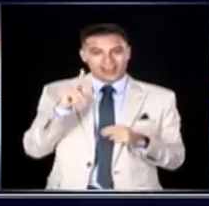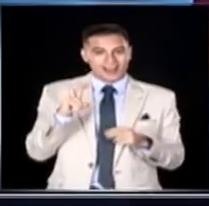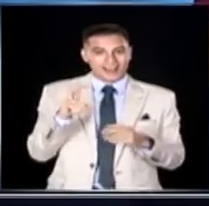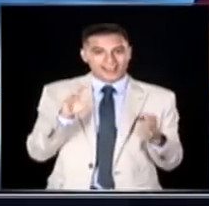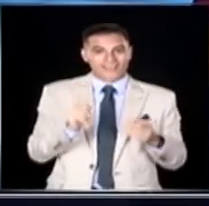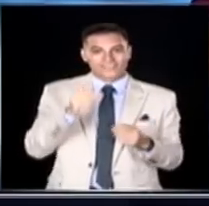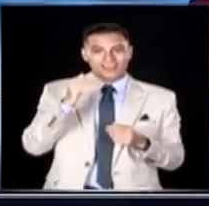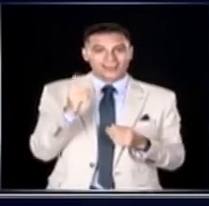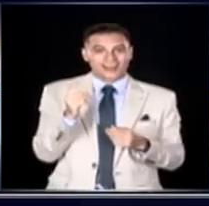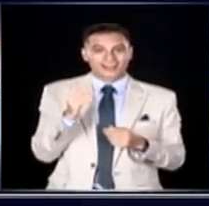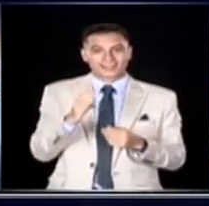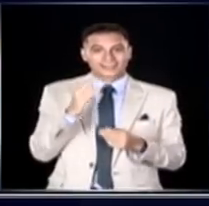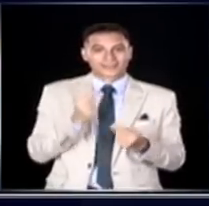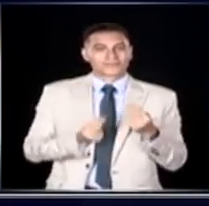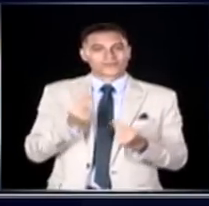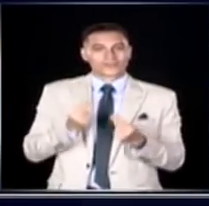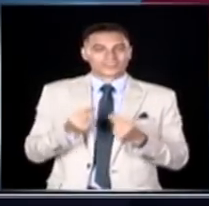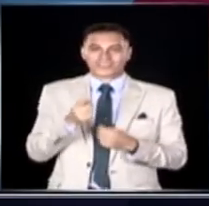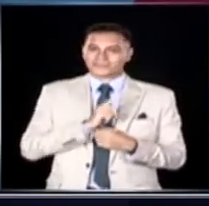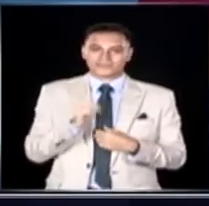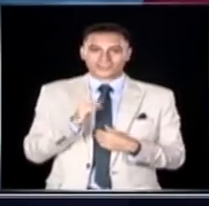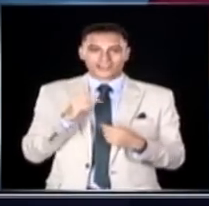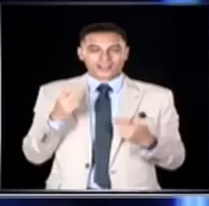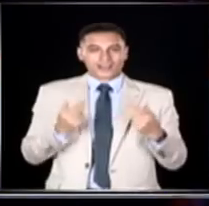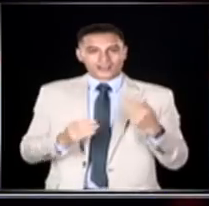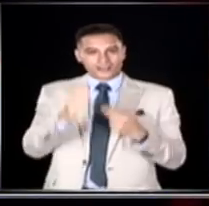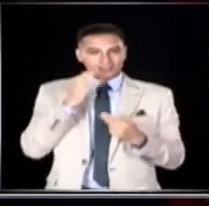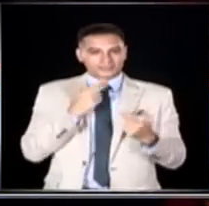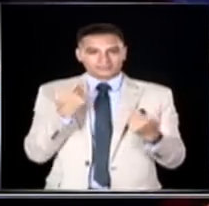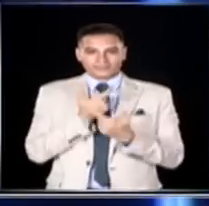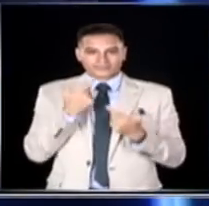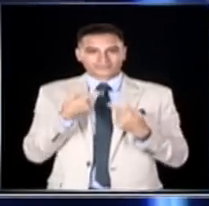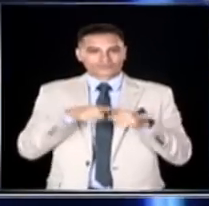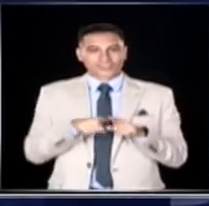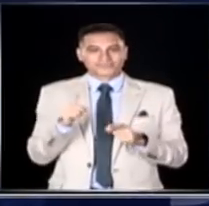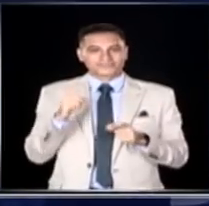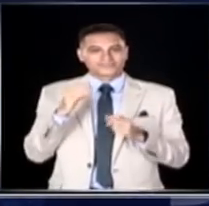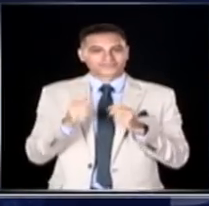إجابة ايه؟ مضحكة. برافو عليك، إجابة مضحكة، ما كانتش في الفيلم أصلا.